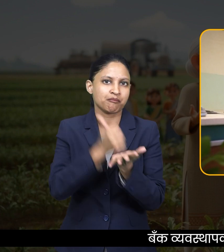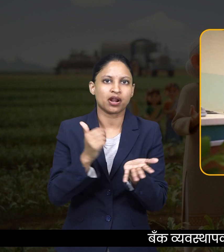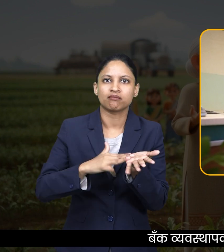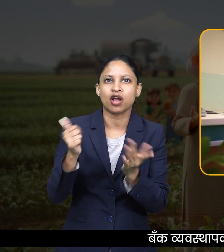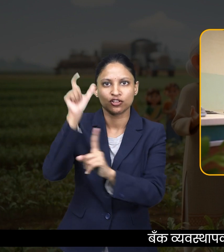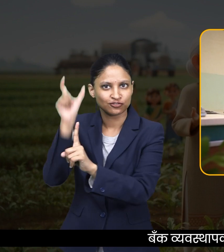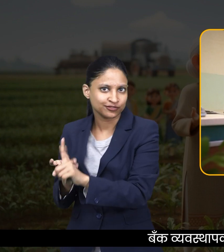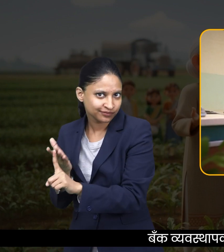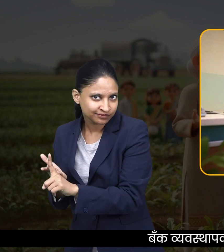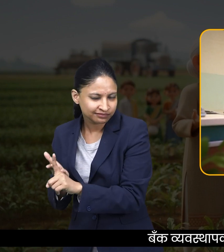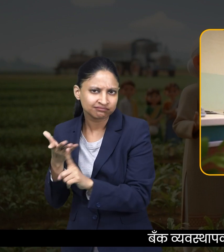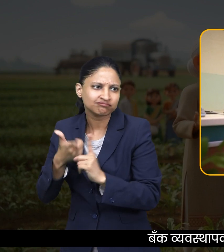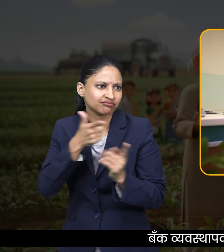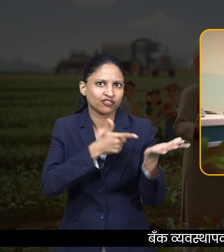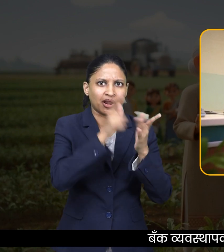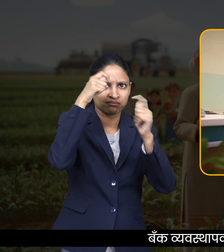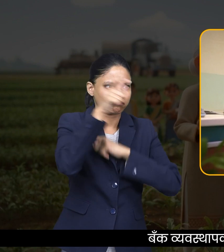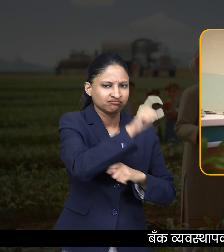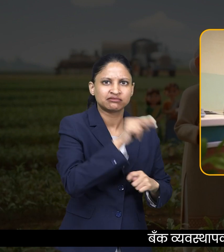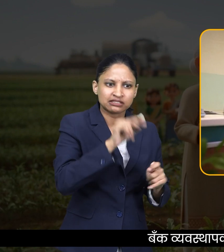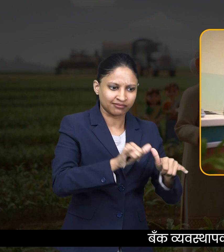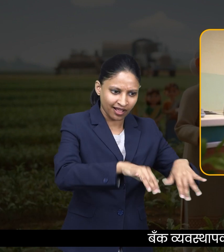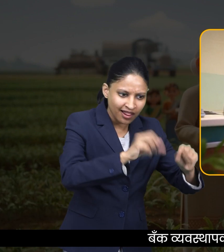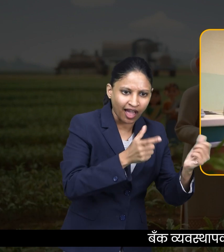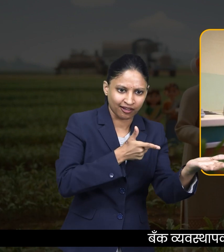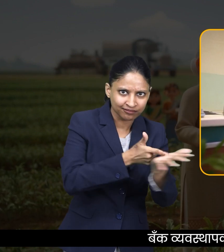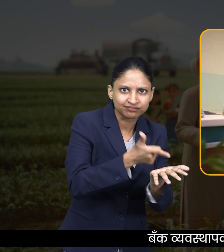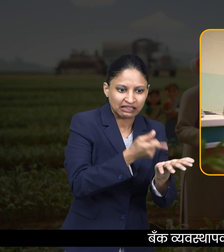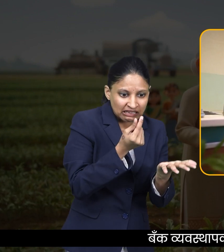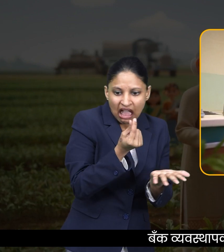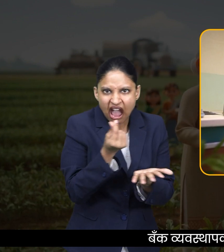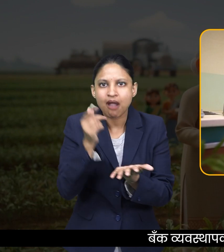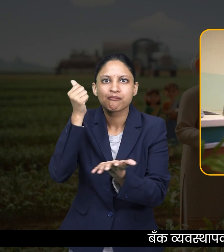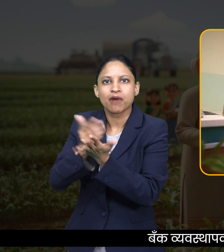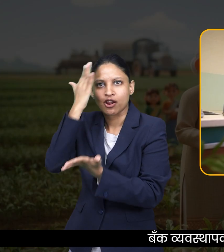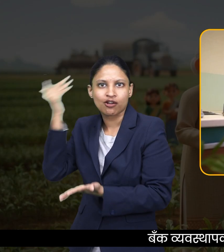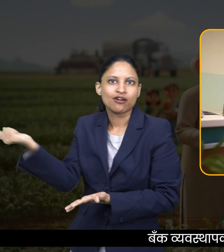बँक व्यवस्थापक शेतकऱ्यांना कर्ज देतो.